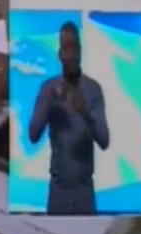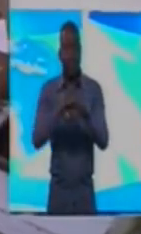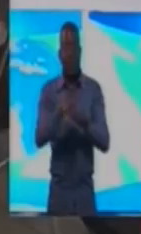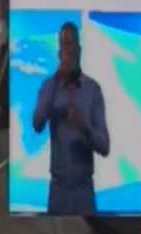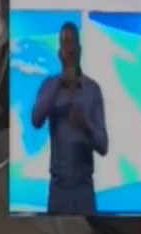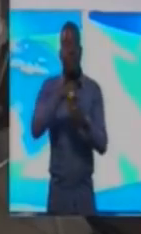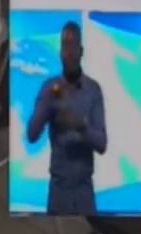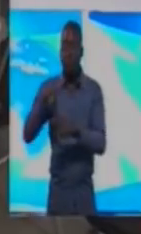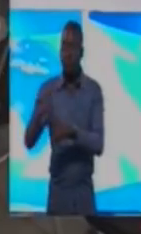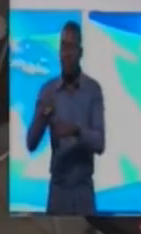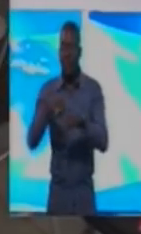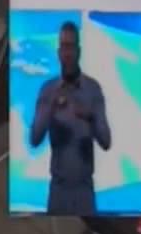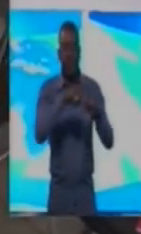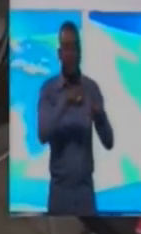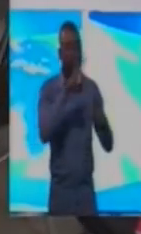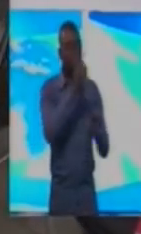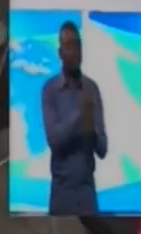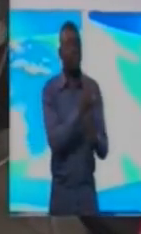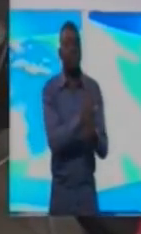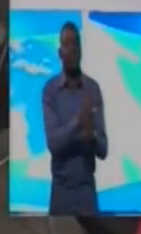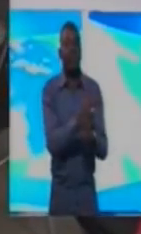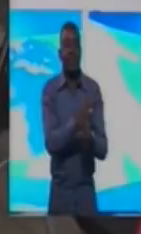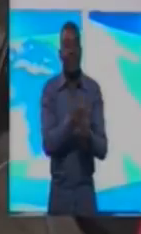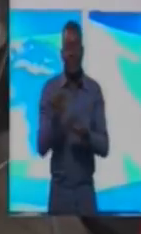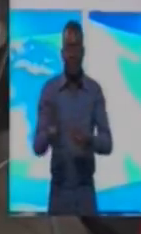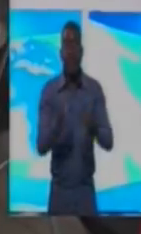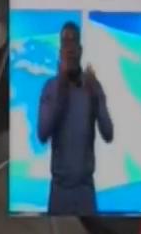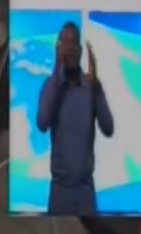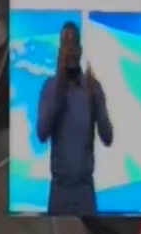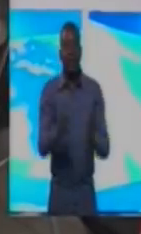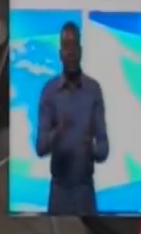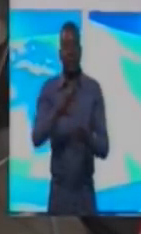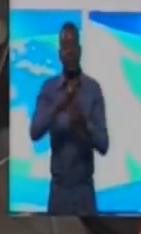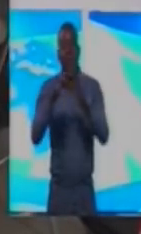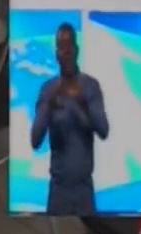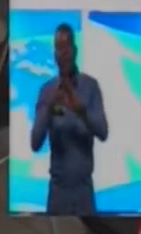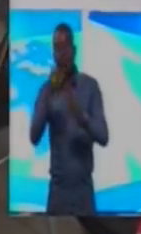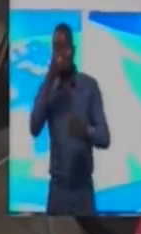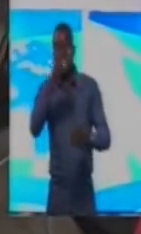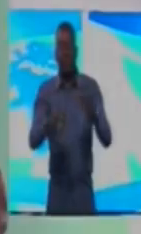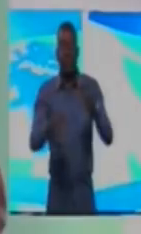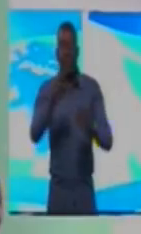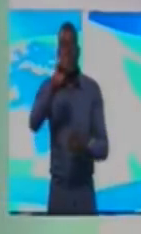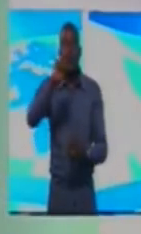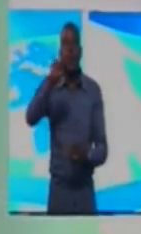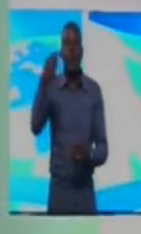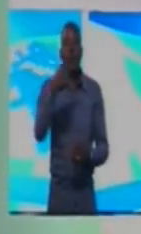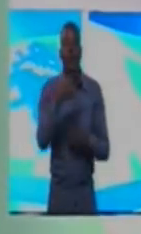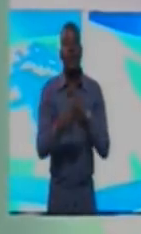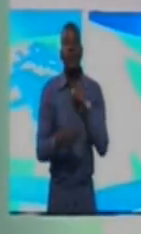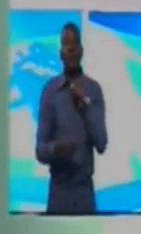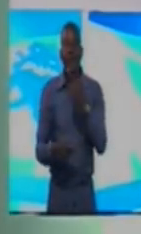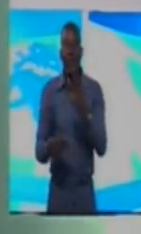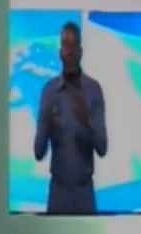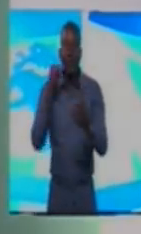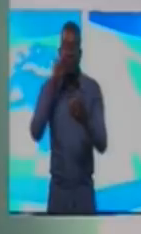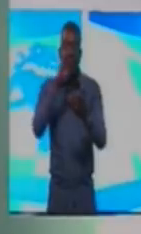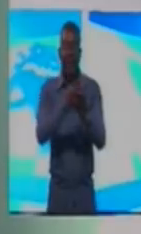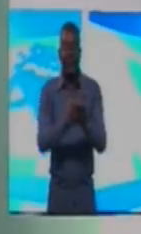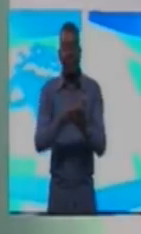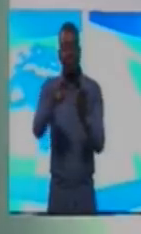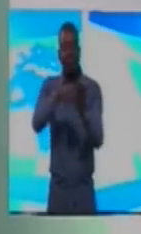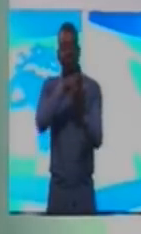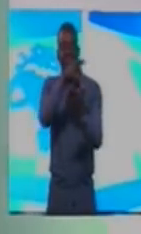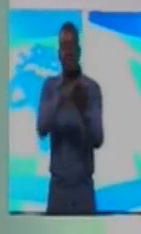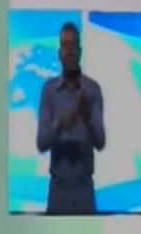leurs différents corps de métier. À ces acteurs de la chaîne judiciaire, l'ONG Voix des Femmes étend son plaidoyer pour